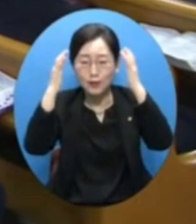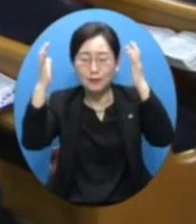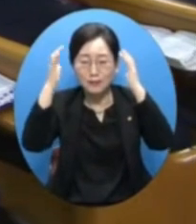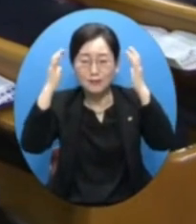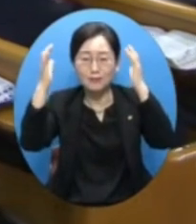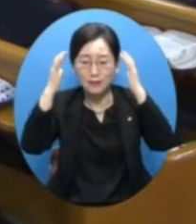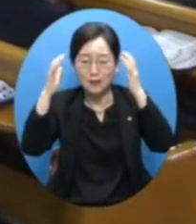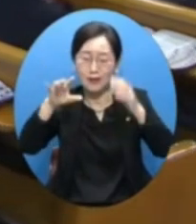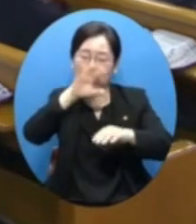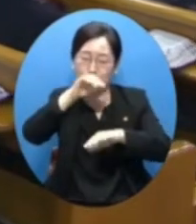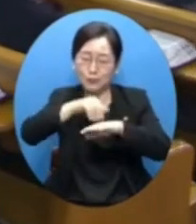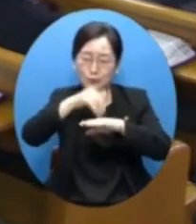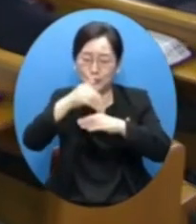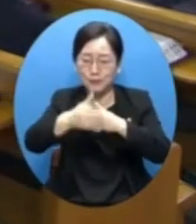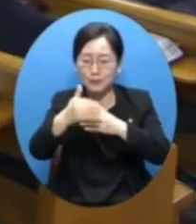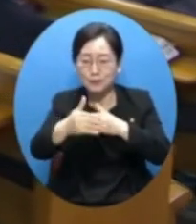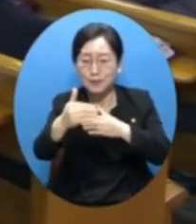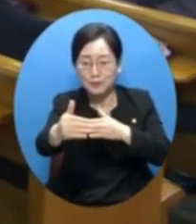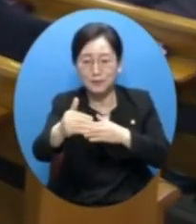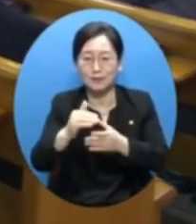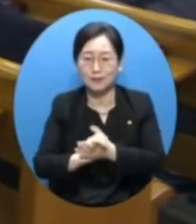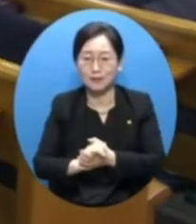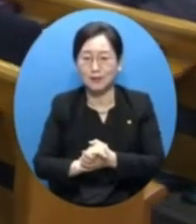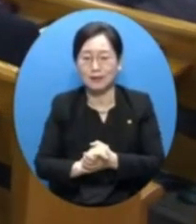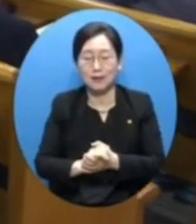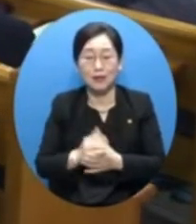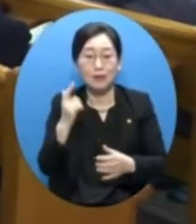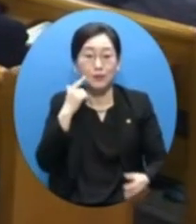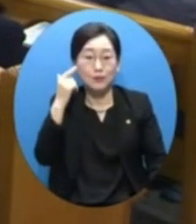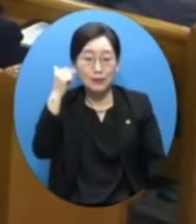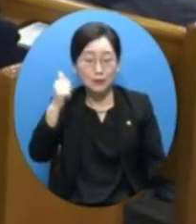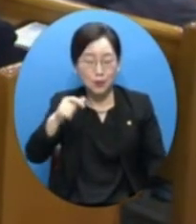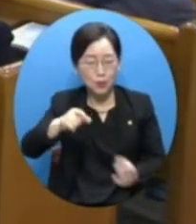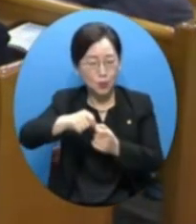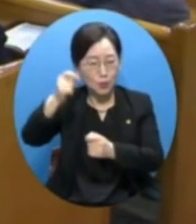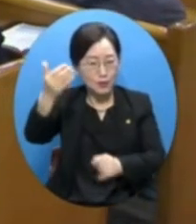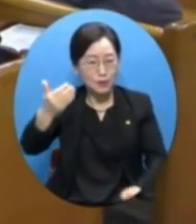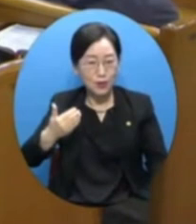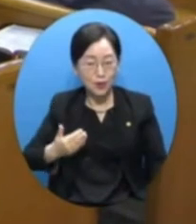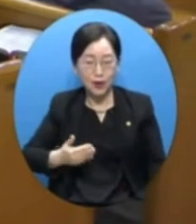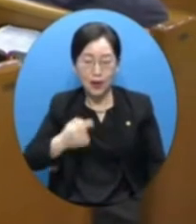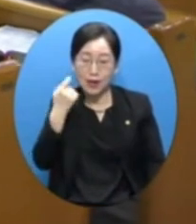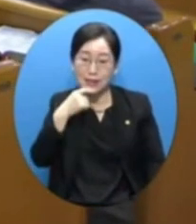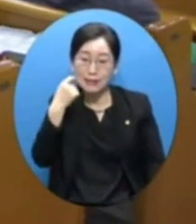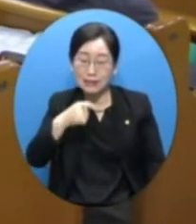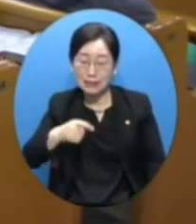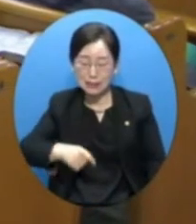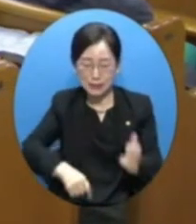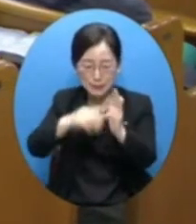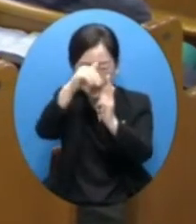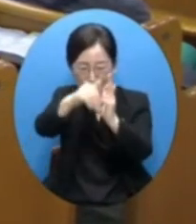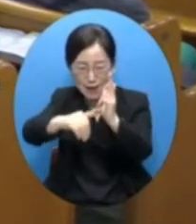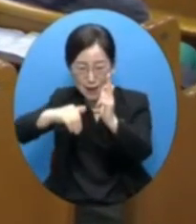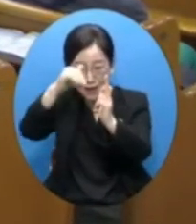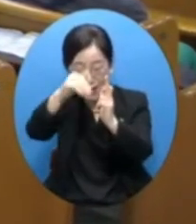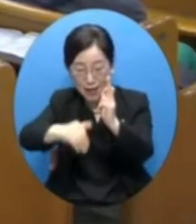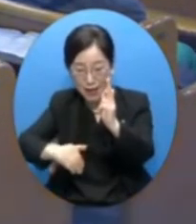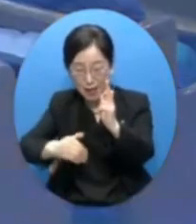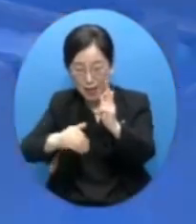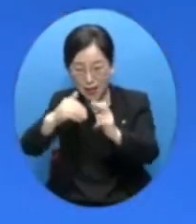그러한 훈련 과정을 통과시키시는 것입니다. 제가 오래전에 금강을 캐는 작업을 영상으로 본 적이